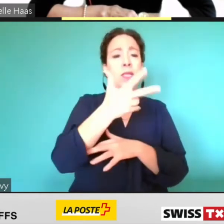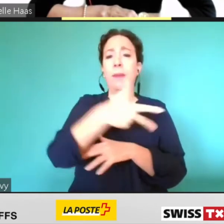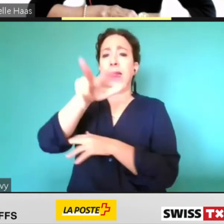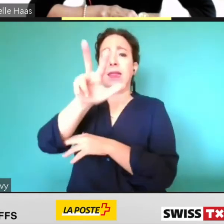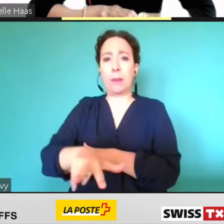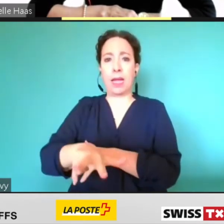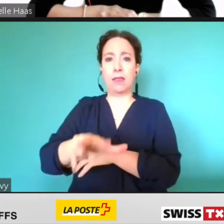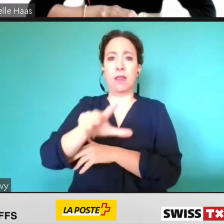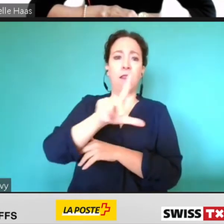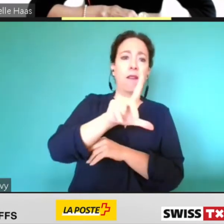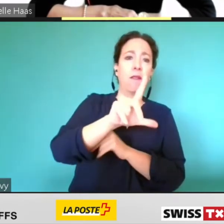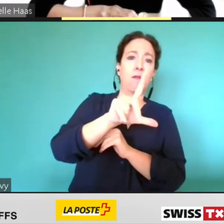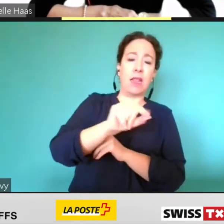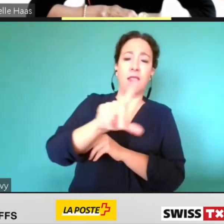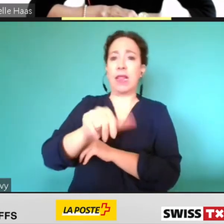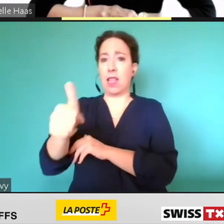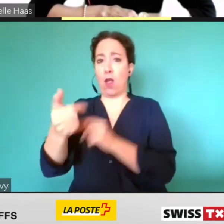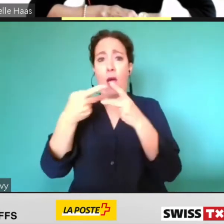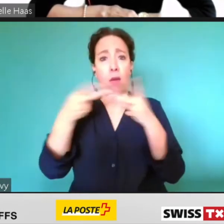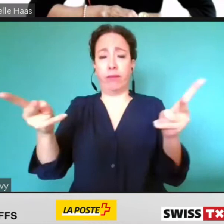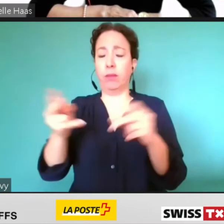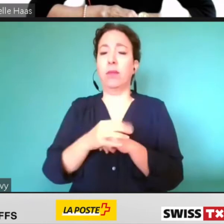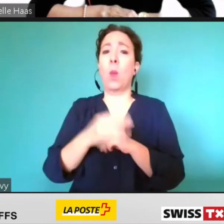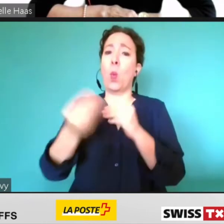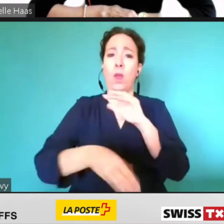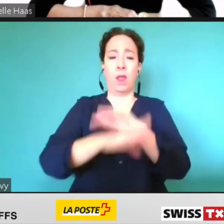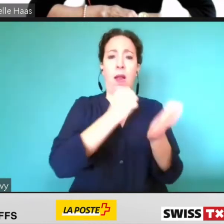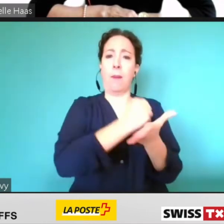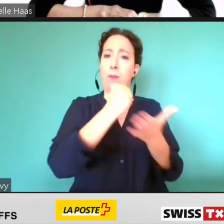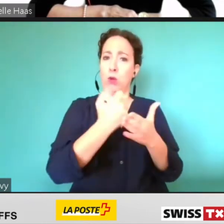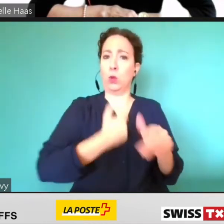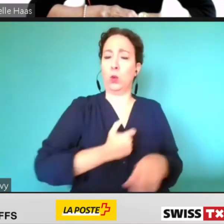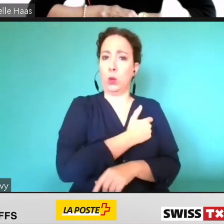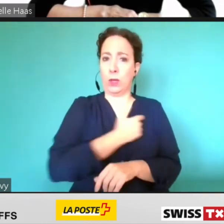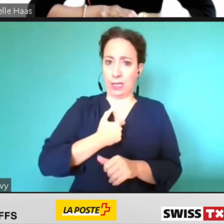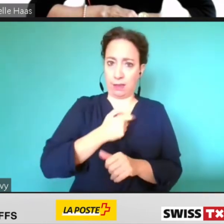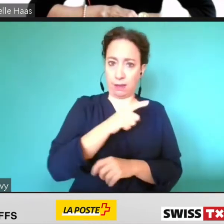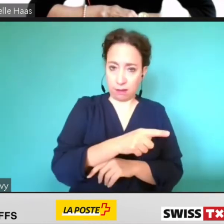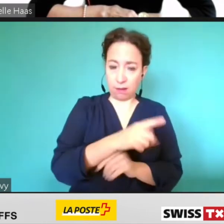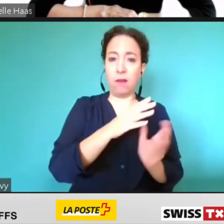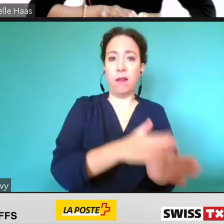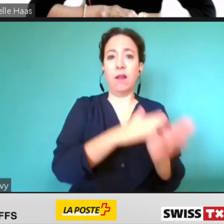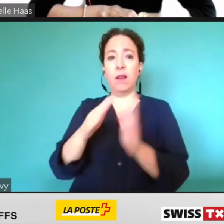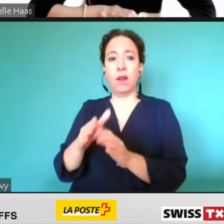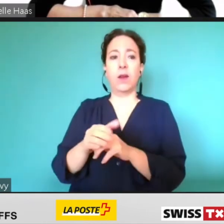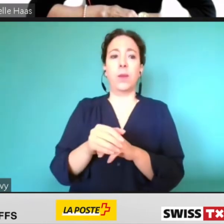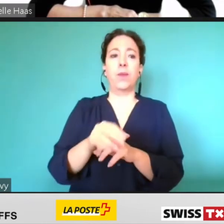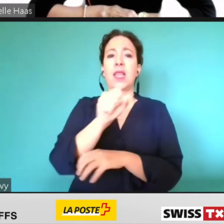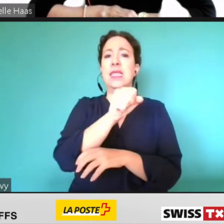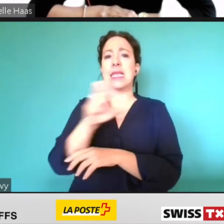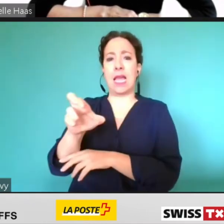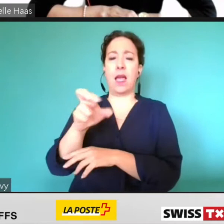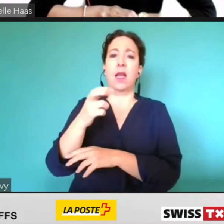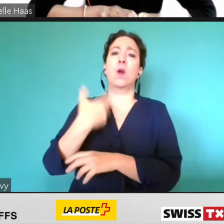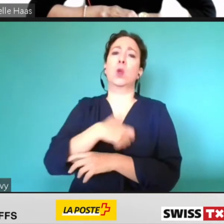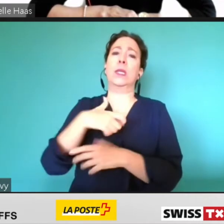2021, dans un premier temps à la Post-Suisse et à la SSR Swiss Texte.